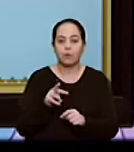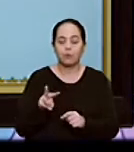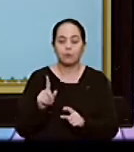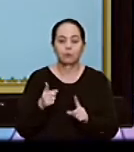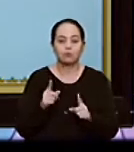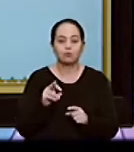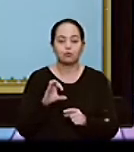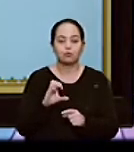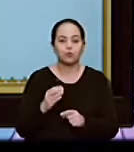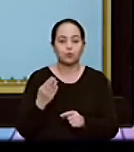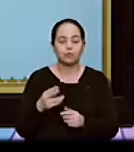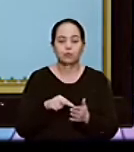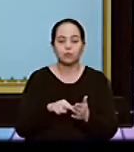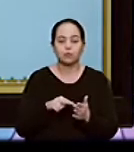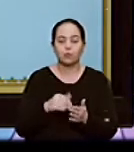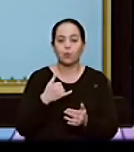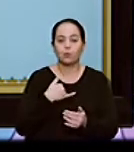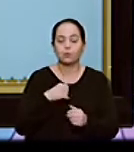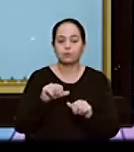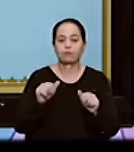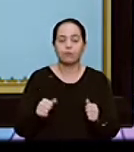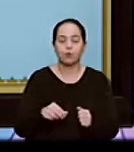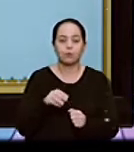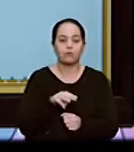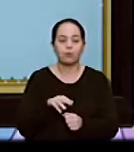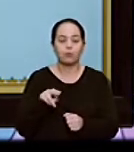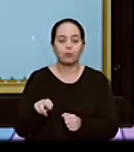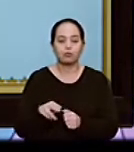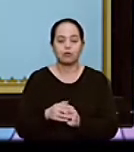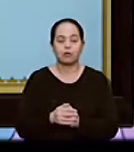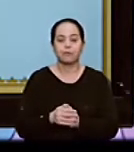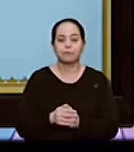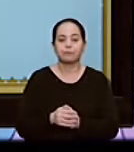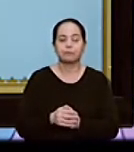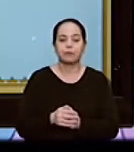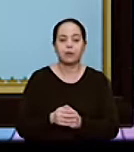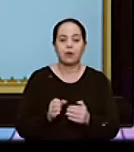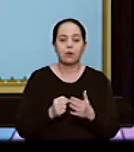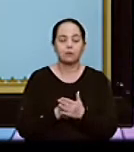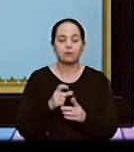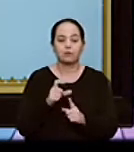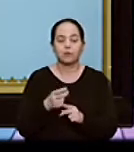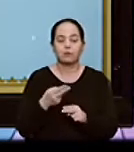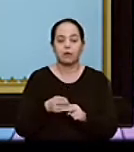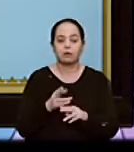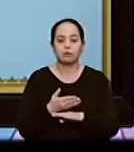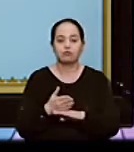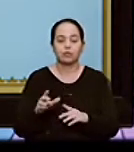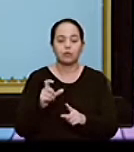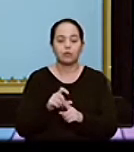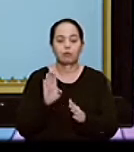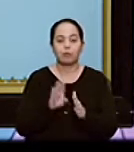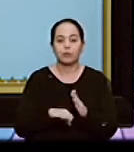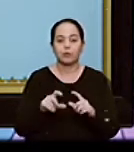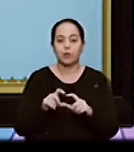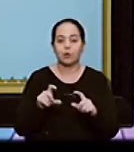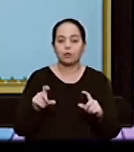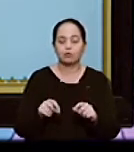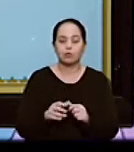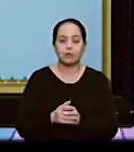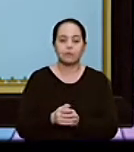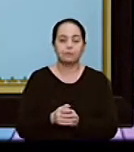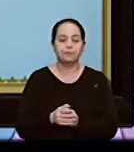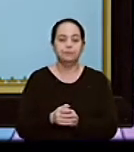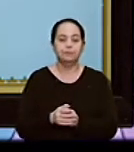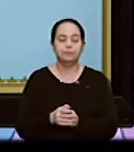окончание «ом», потому что существительное стоит у нас в форме творительного падежа. Основа слова – это часть слова без